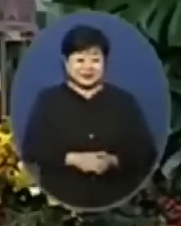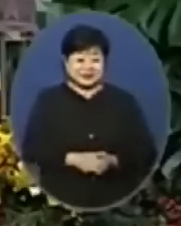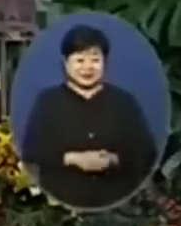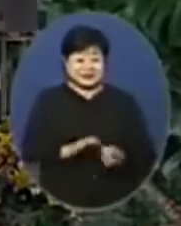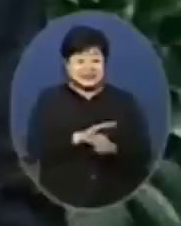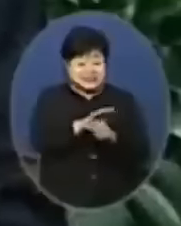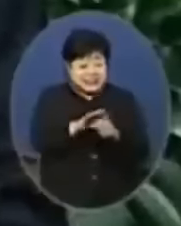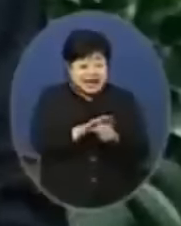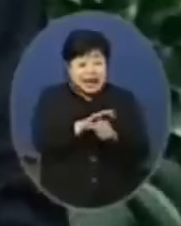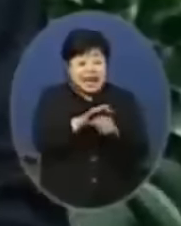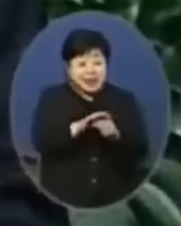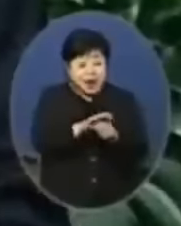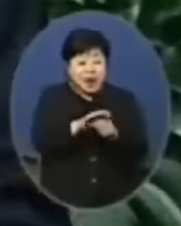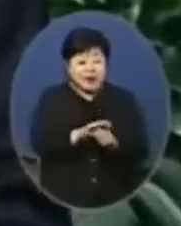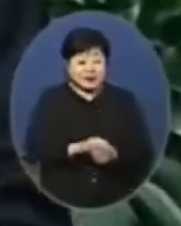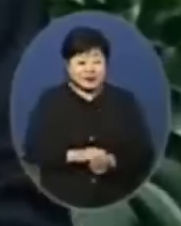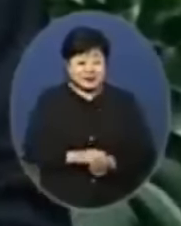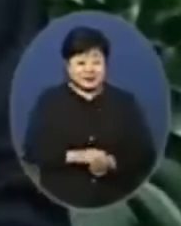사랑하면